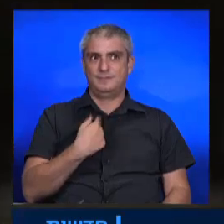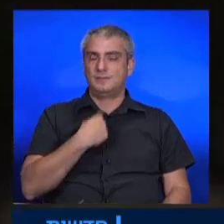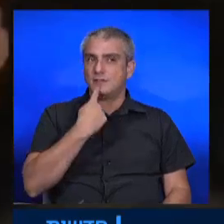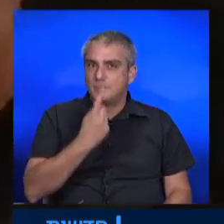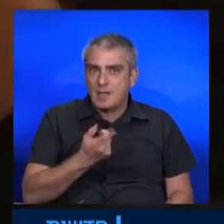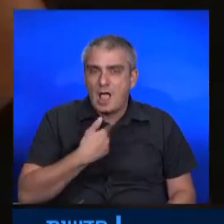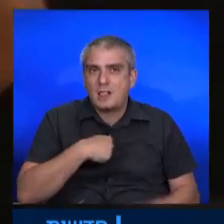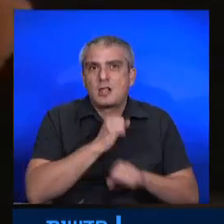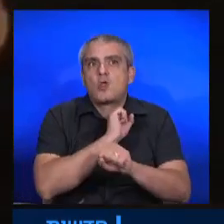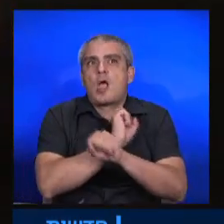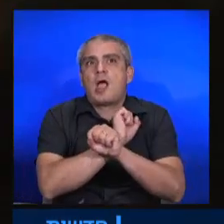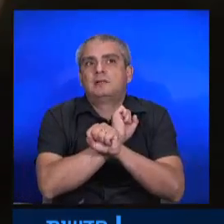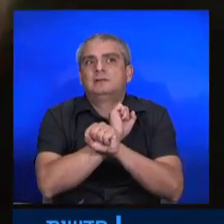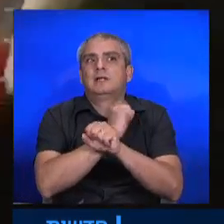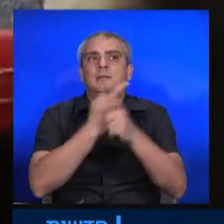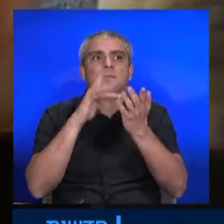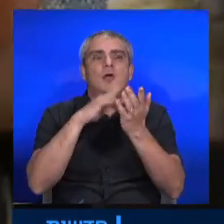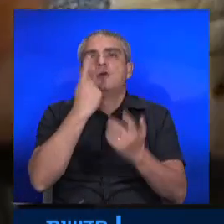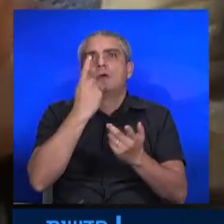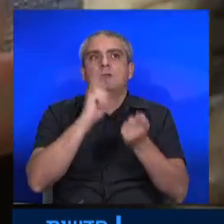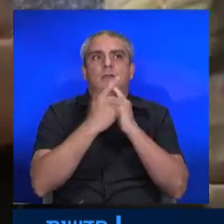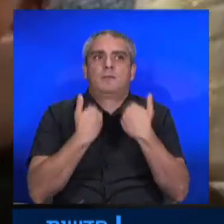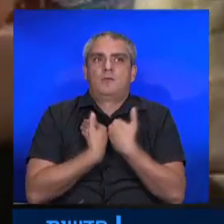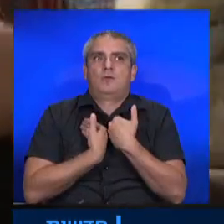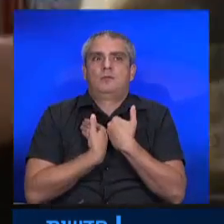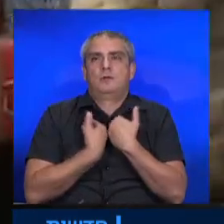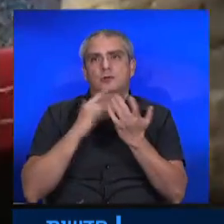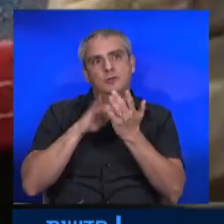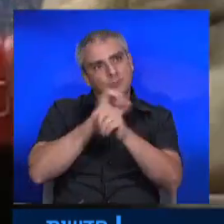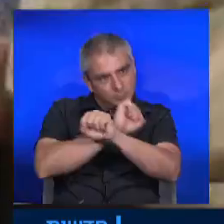ציון, במקום אחד, במקומנו, שישב בבית סוהר.